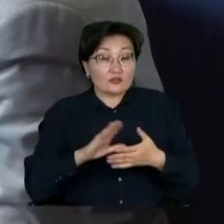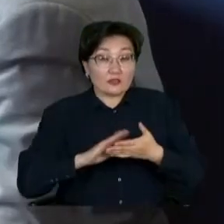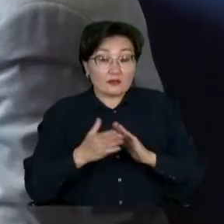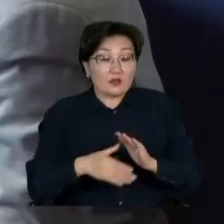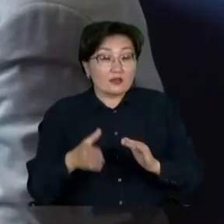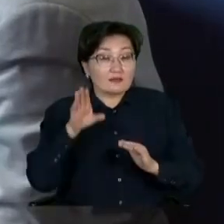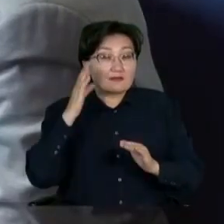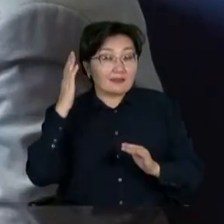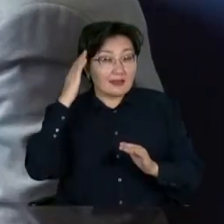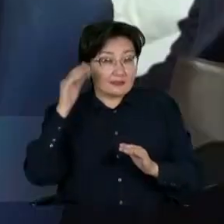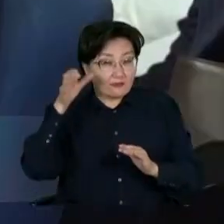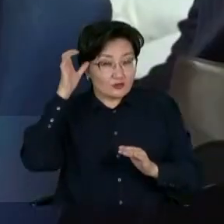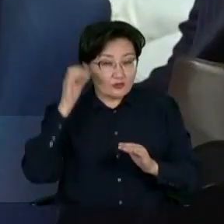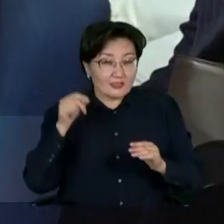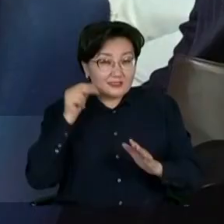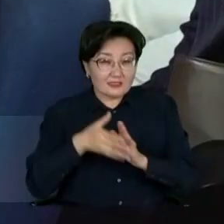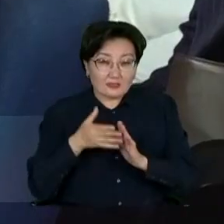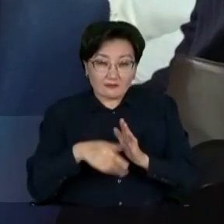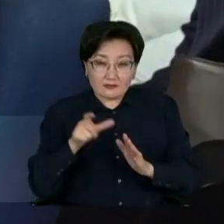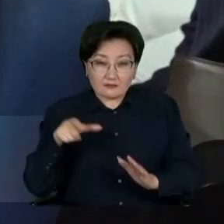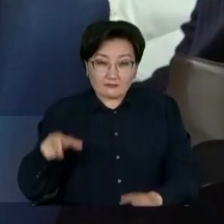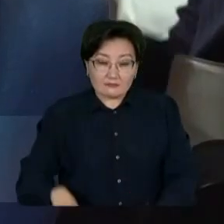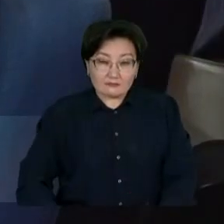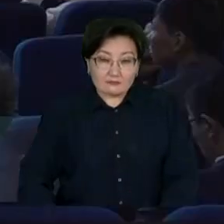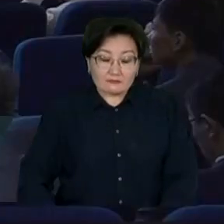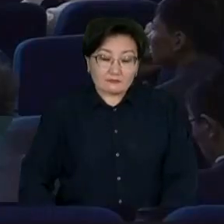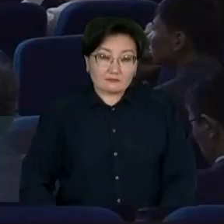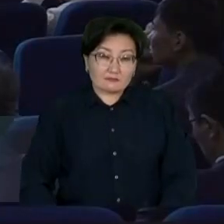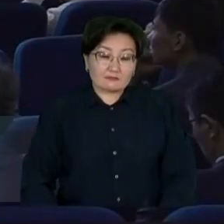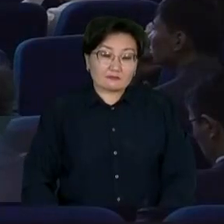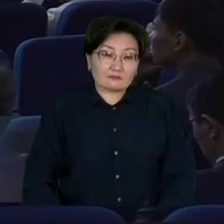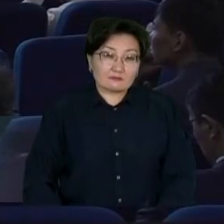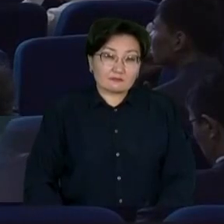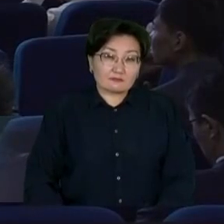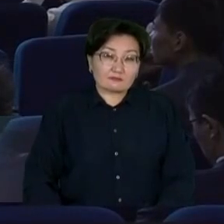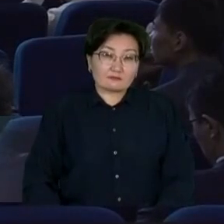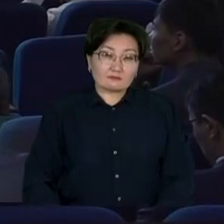талантливых учёных и исследователей Аделя жакенова якун Жана мжа телеканал Алмата